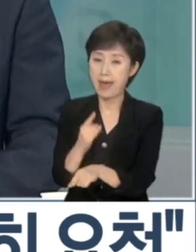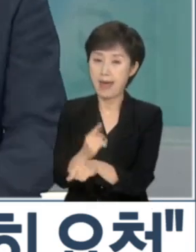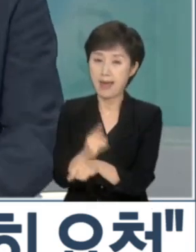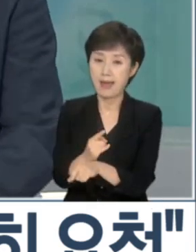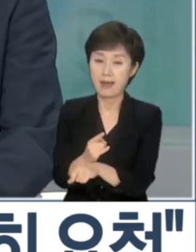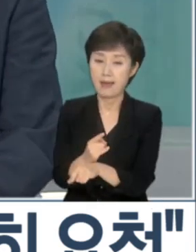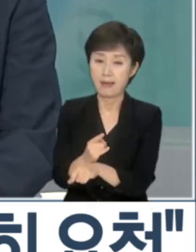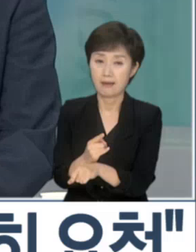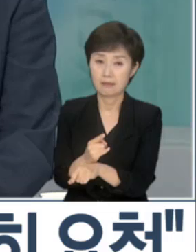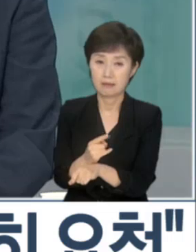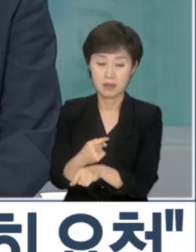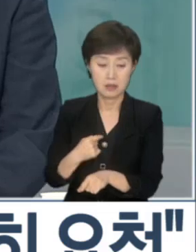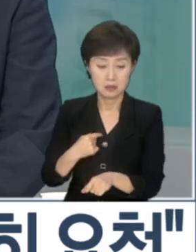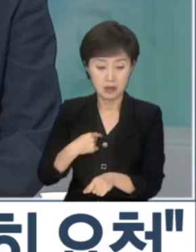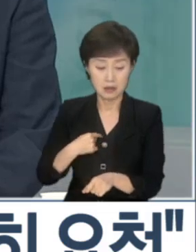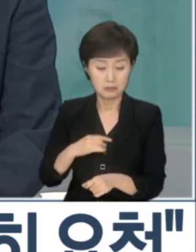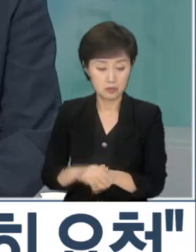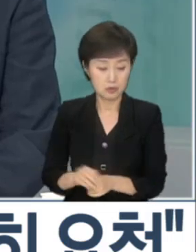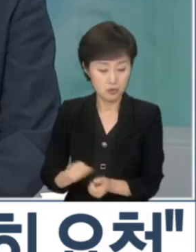영적인